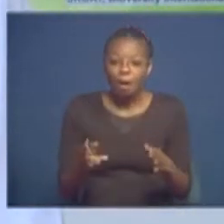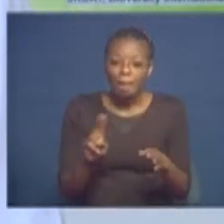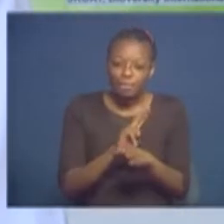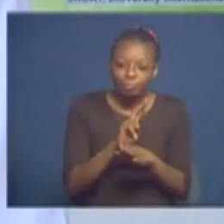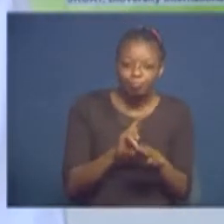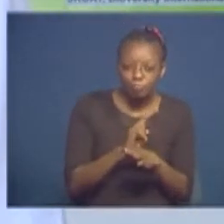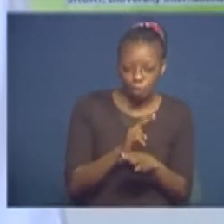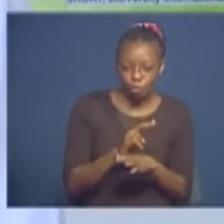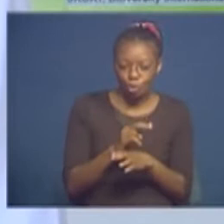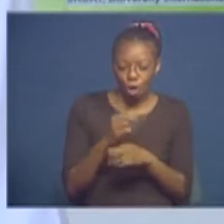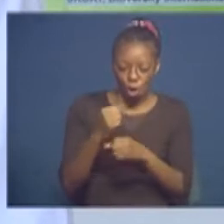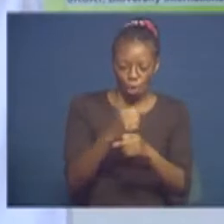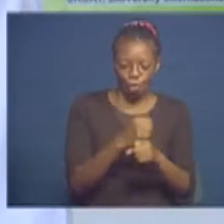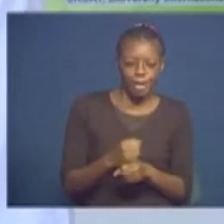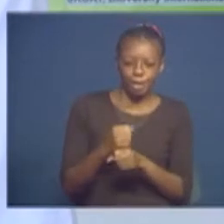zimeshasahihishwa na KEFIS na